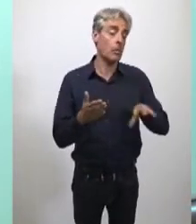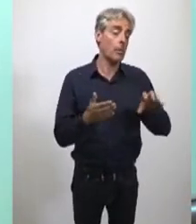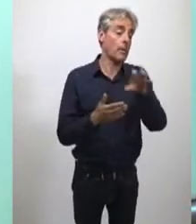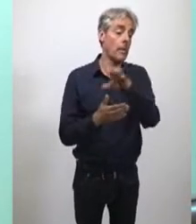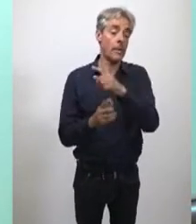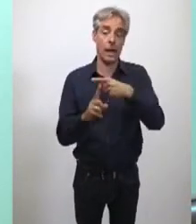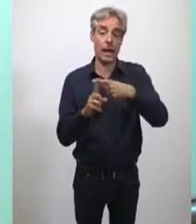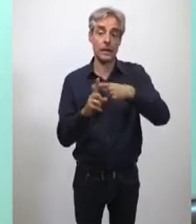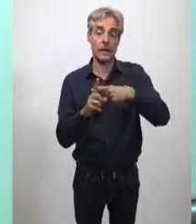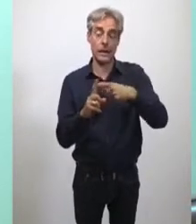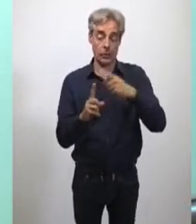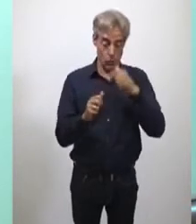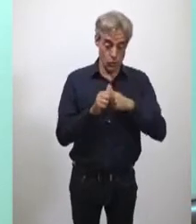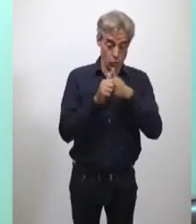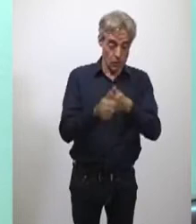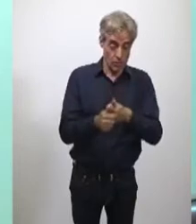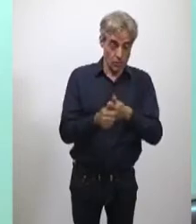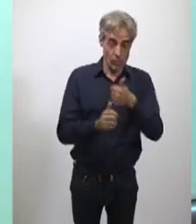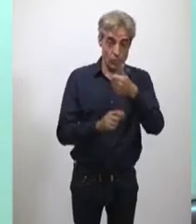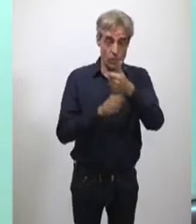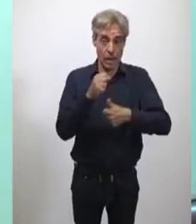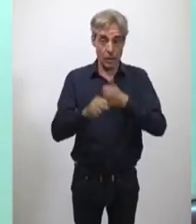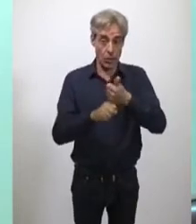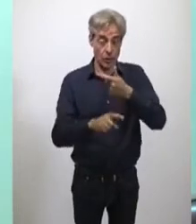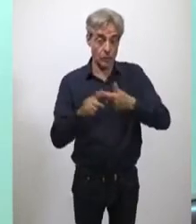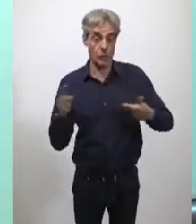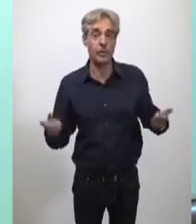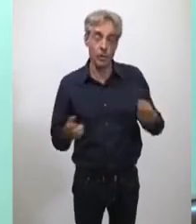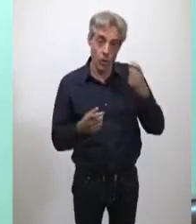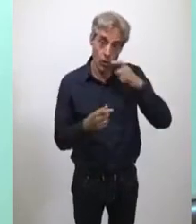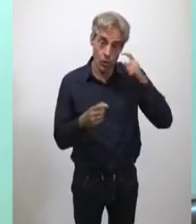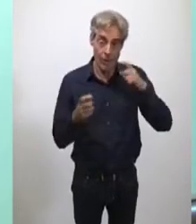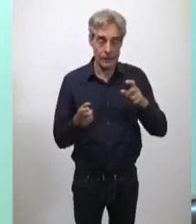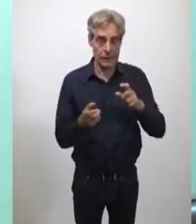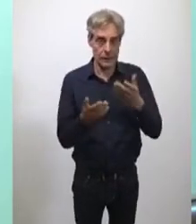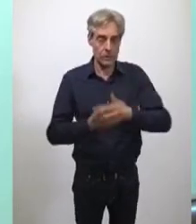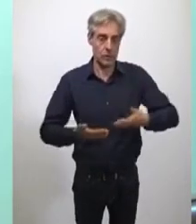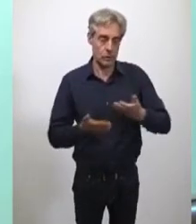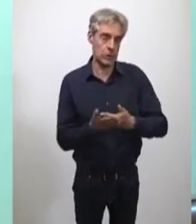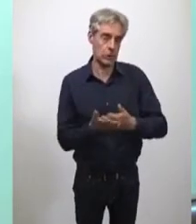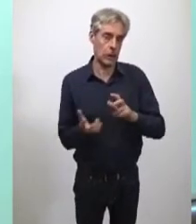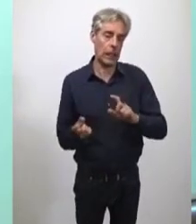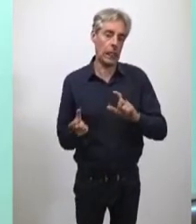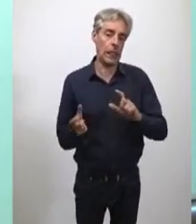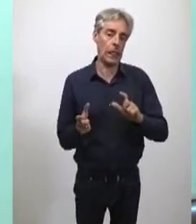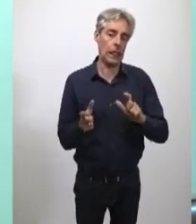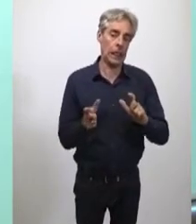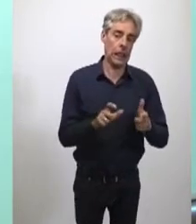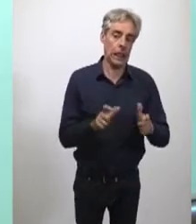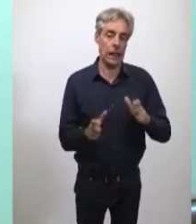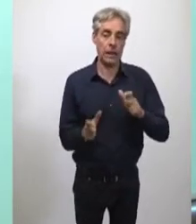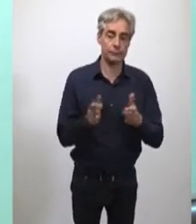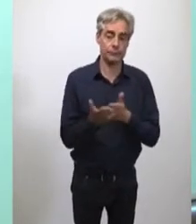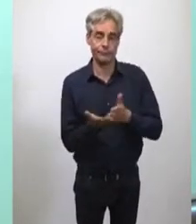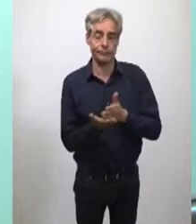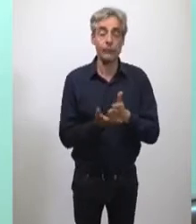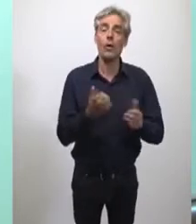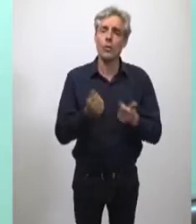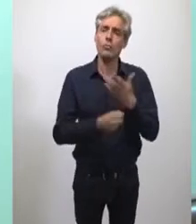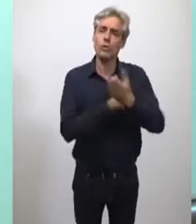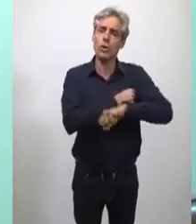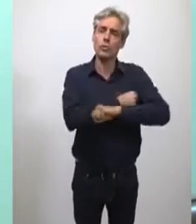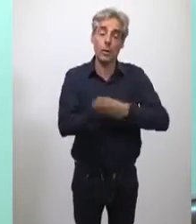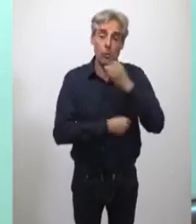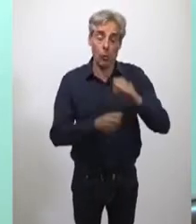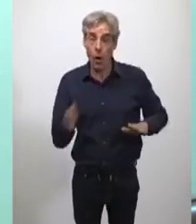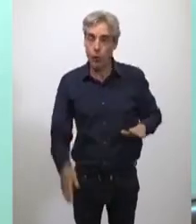indicateurs qui sont suivis depuis 1 an et demi maintenant se dégradent cette semaine, après plusieurs semaines que